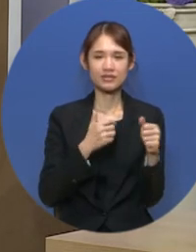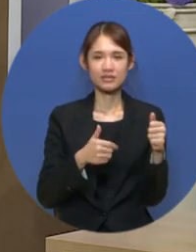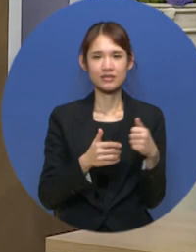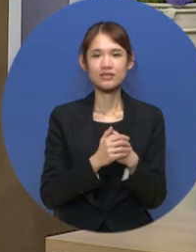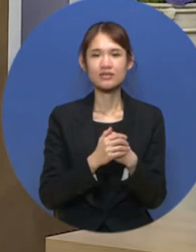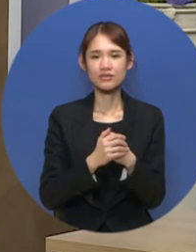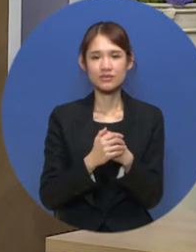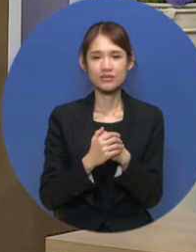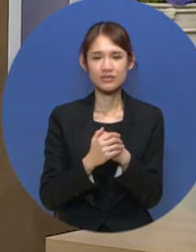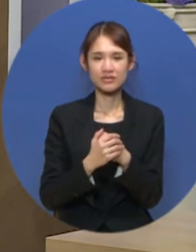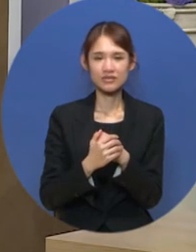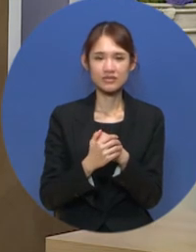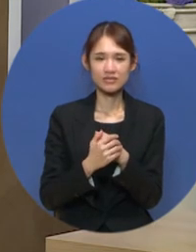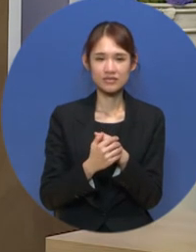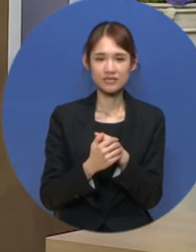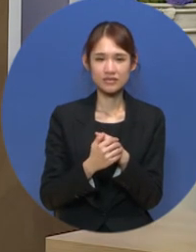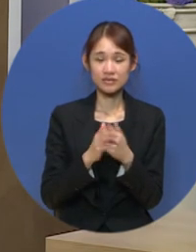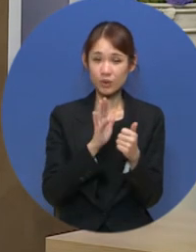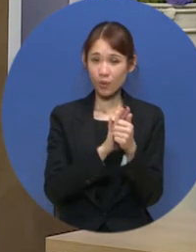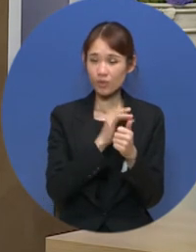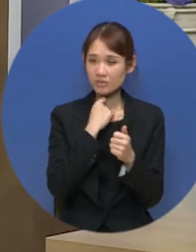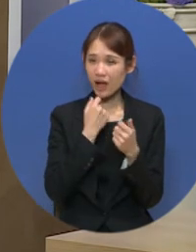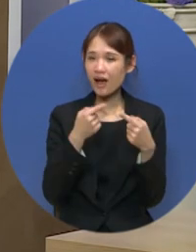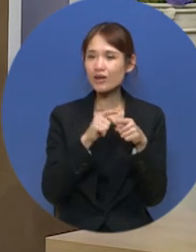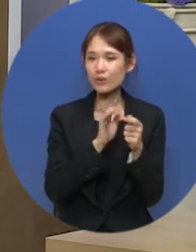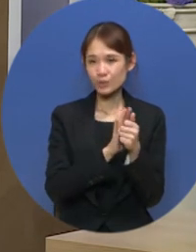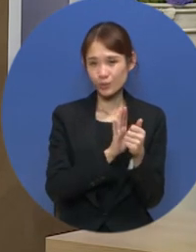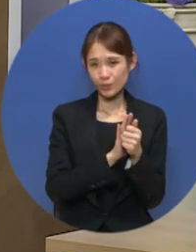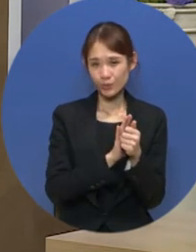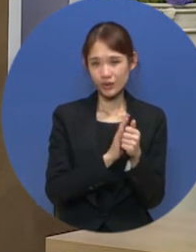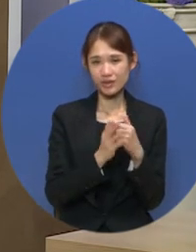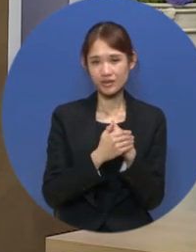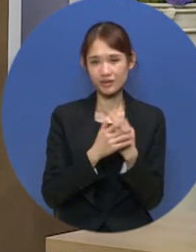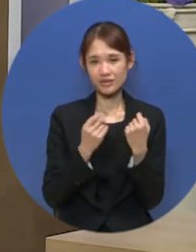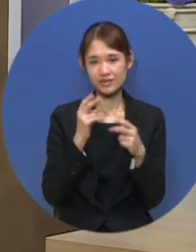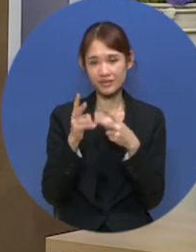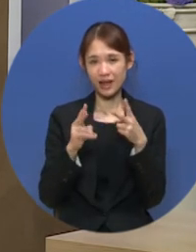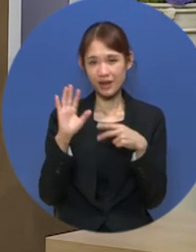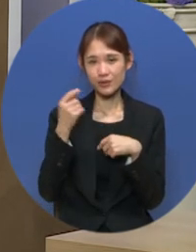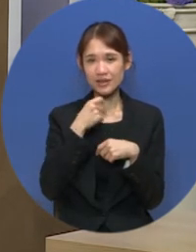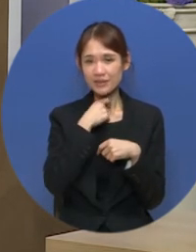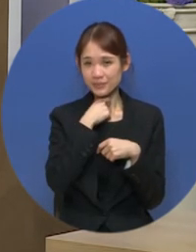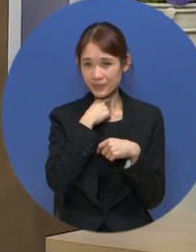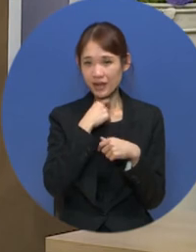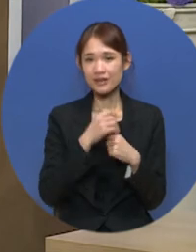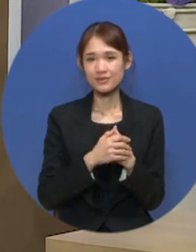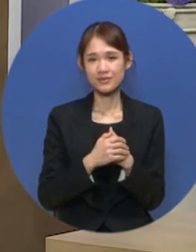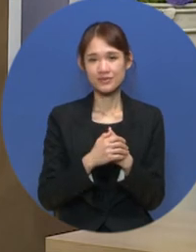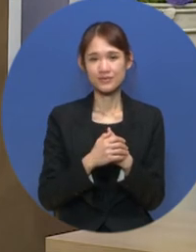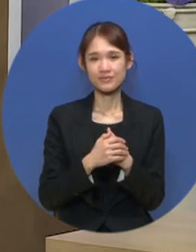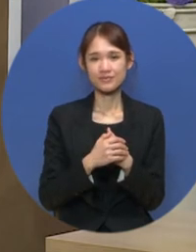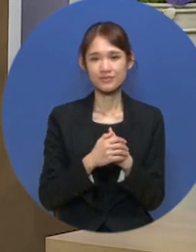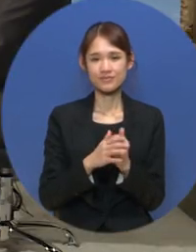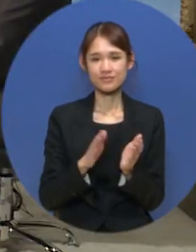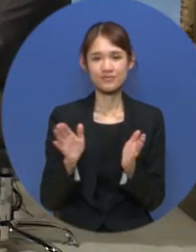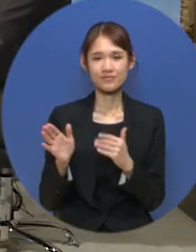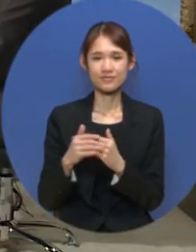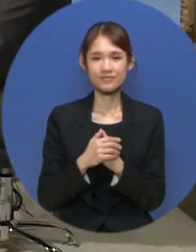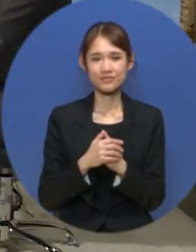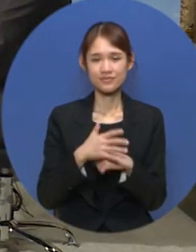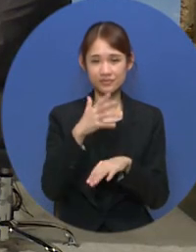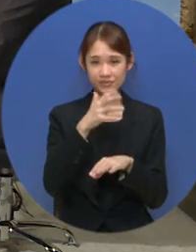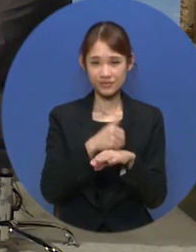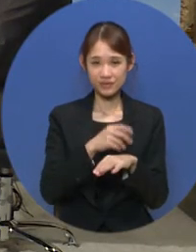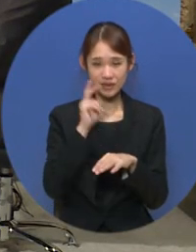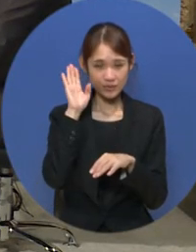다 그냥 관심을 가지고 또 돕고 싶으면 함께 돕기도 하고 그런 사업이 됐으면 하는 바람입니다. 네, 그럼